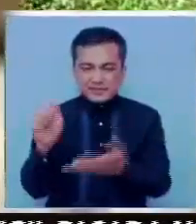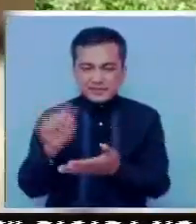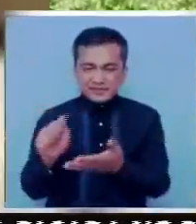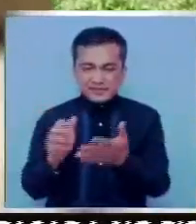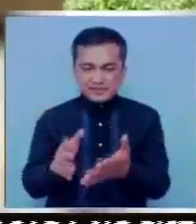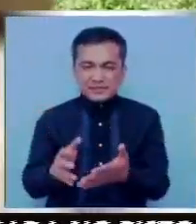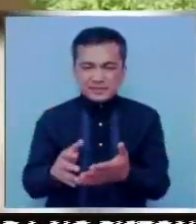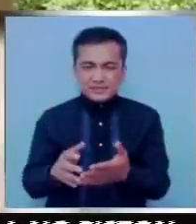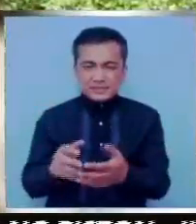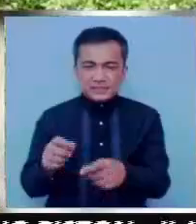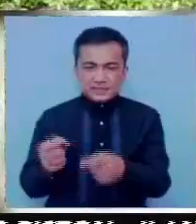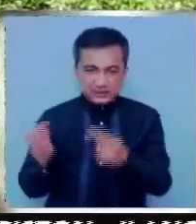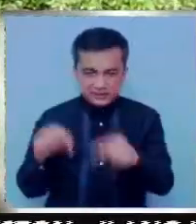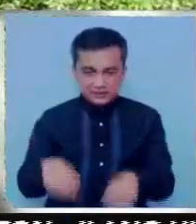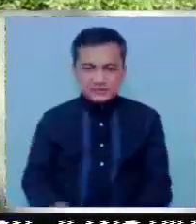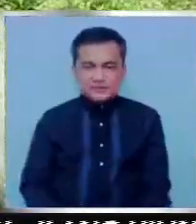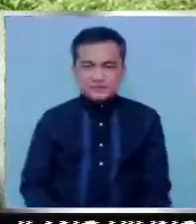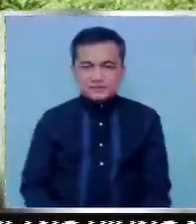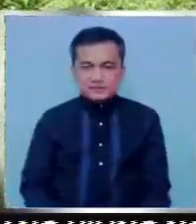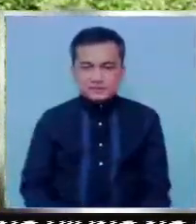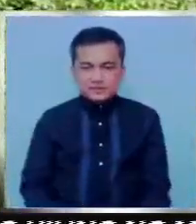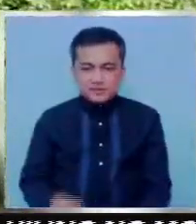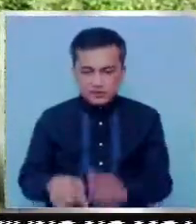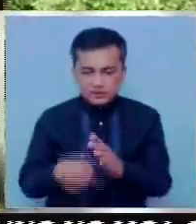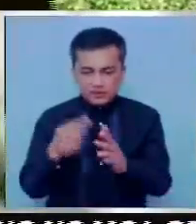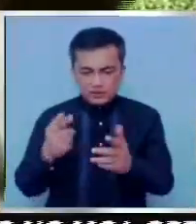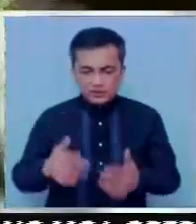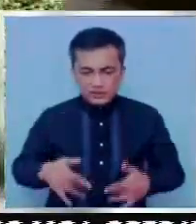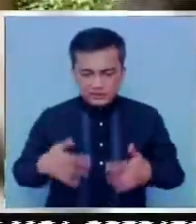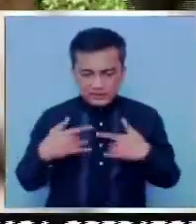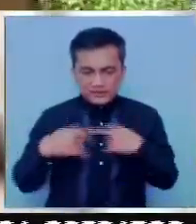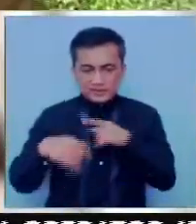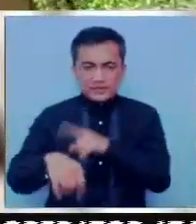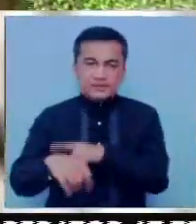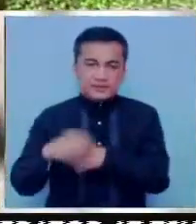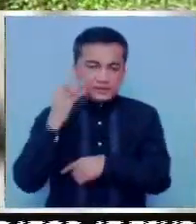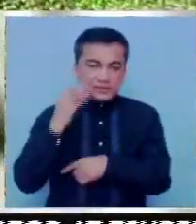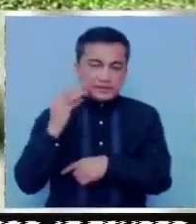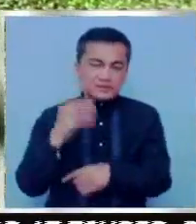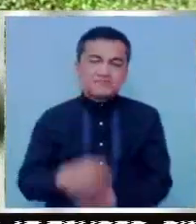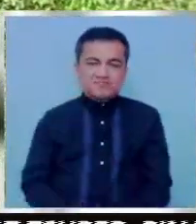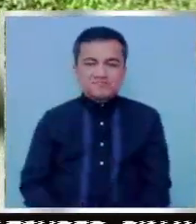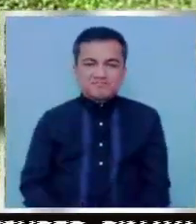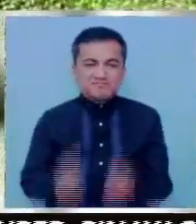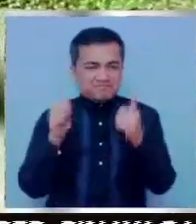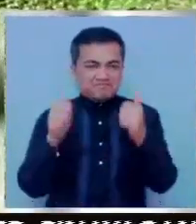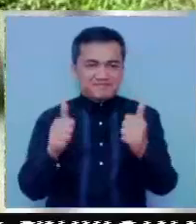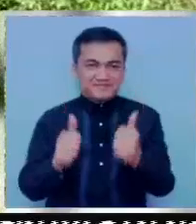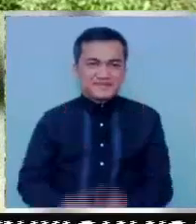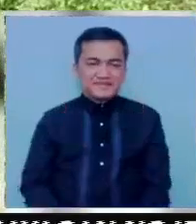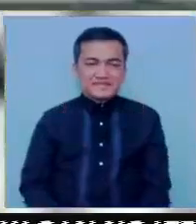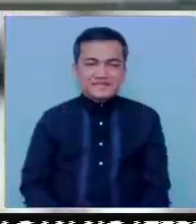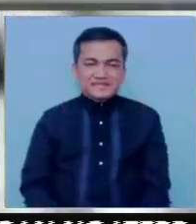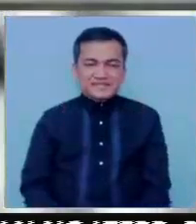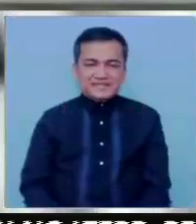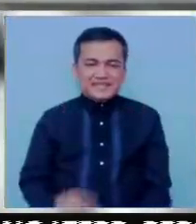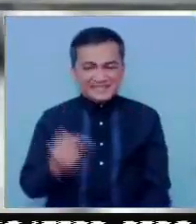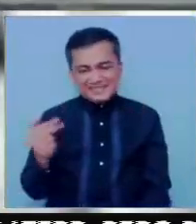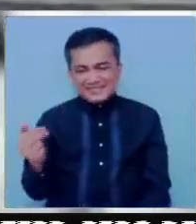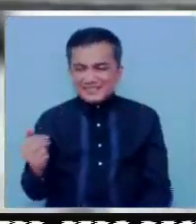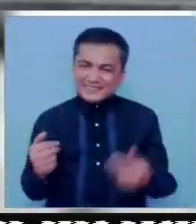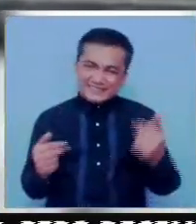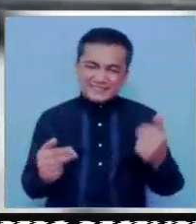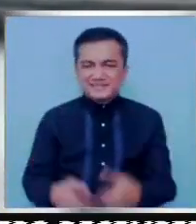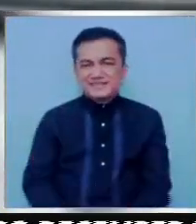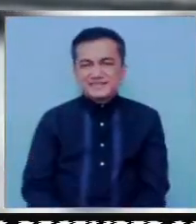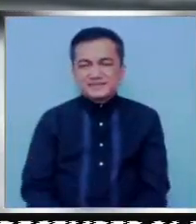nandito. Once in a lifetime na experience. So, talagang ginaw na namin. Ang